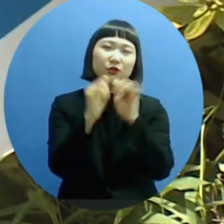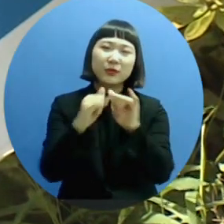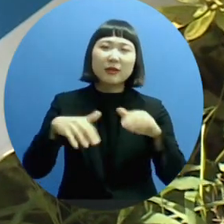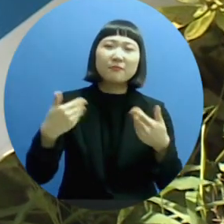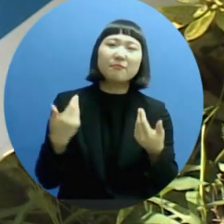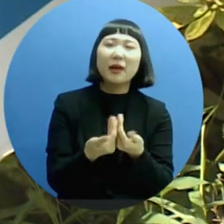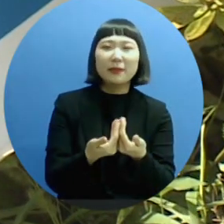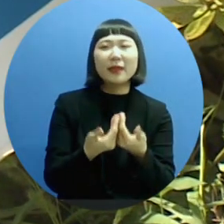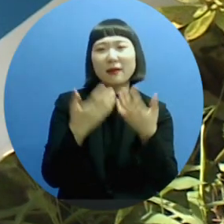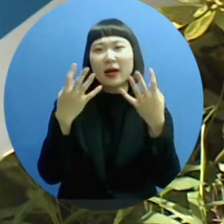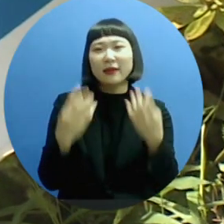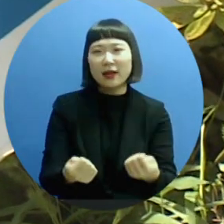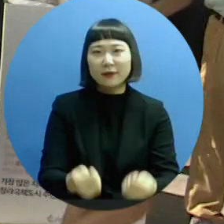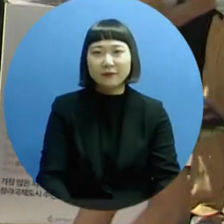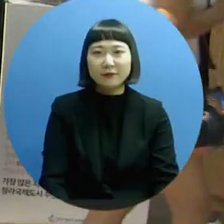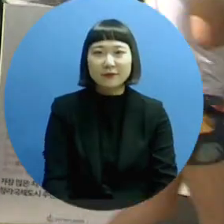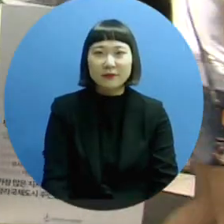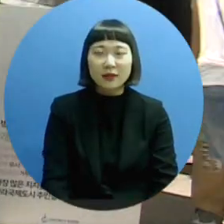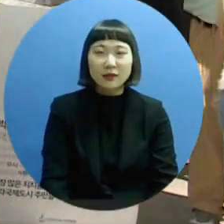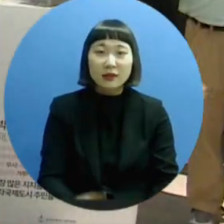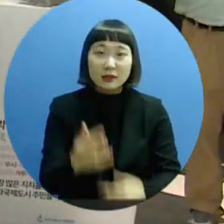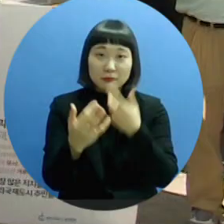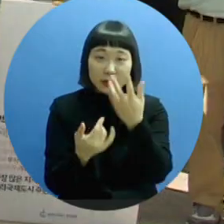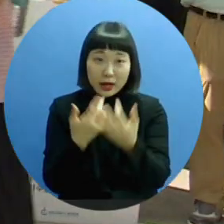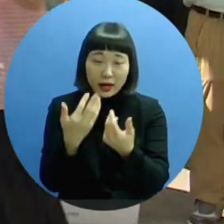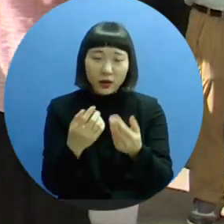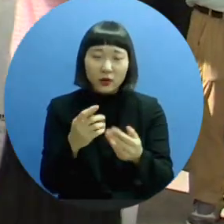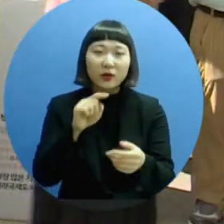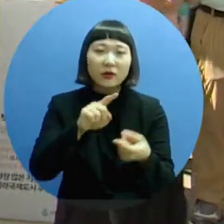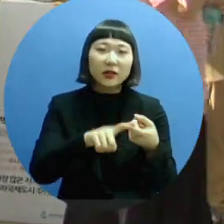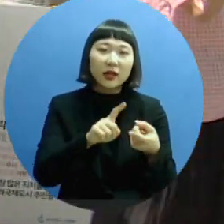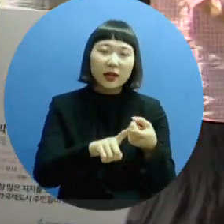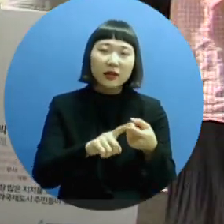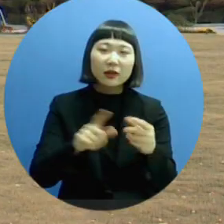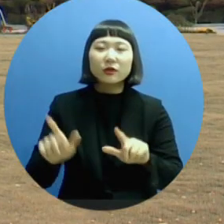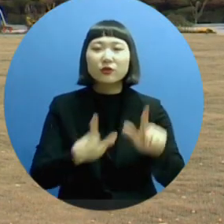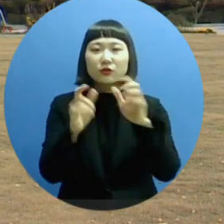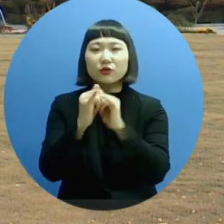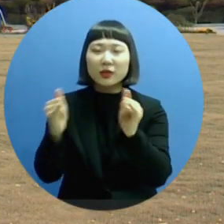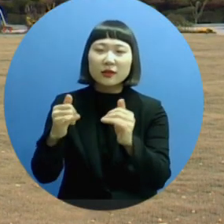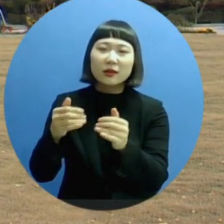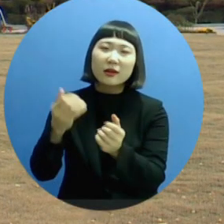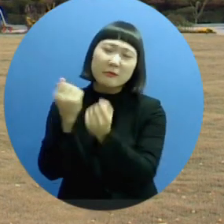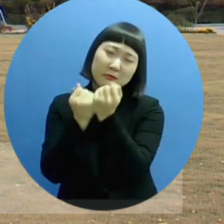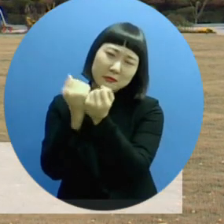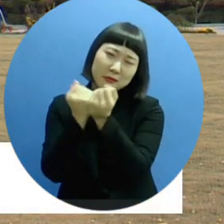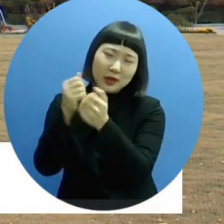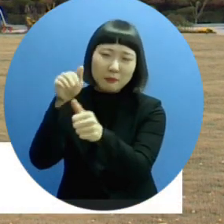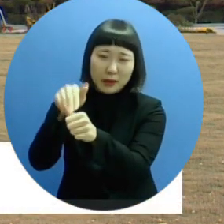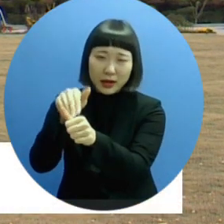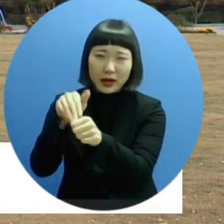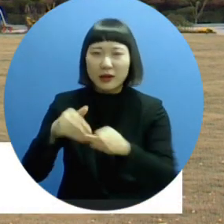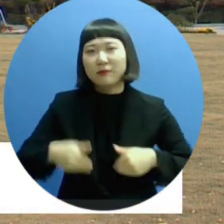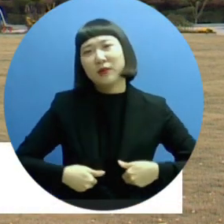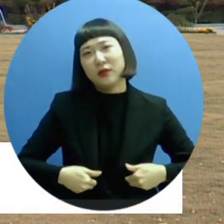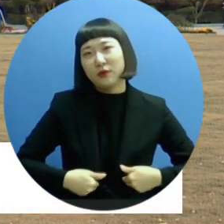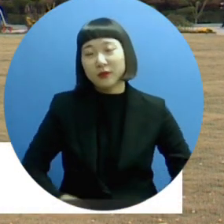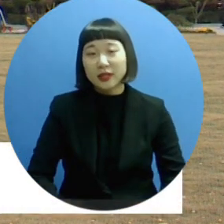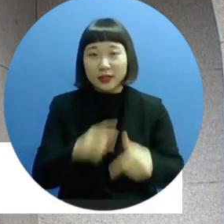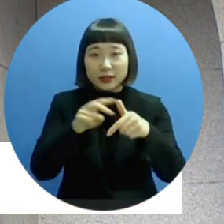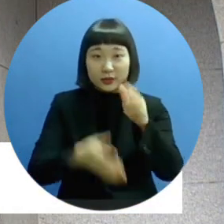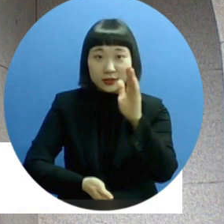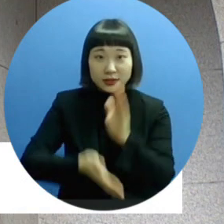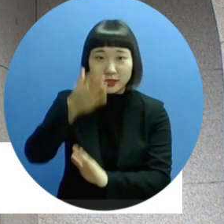사업이 제속도를 내려면 주민을 설득하는 게 관건인 셈입니다. 인천시가 소각장 건립을 위해